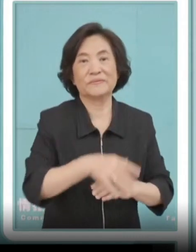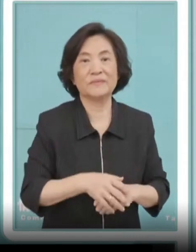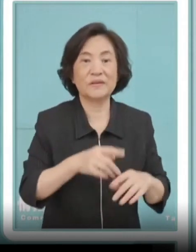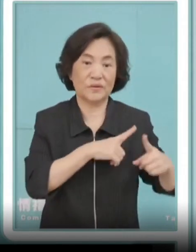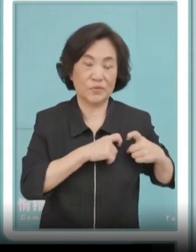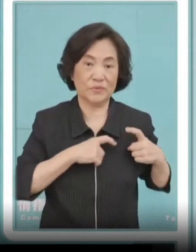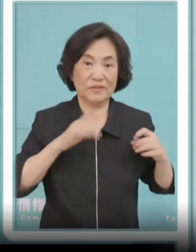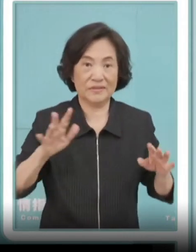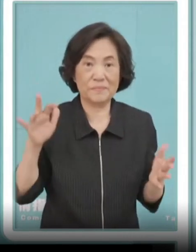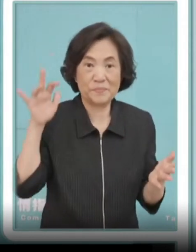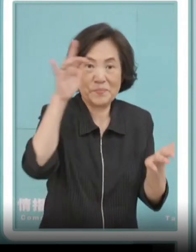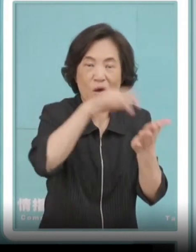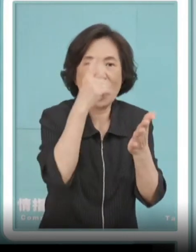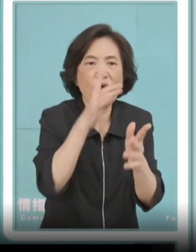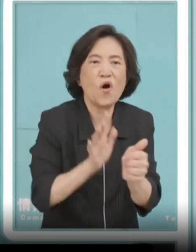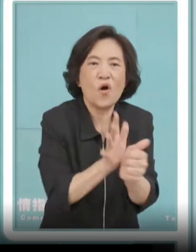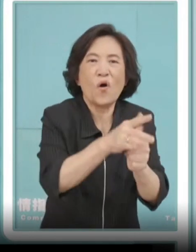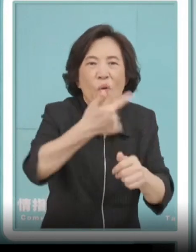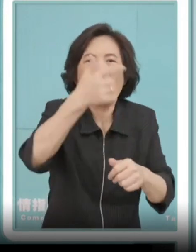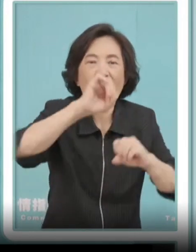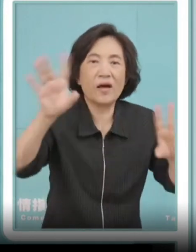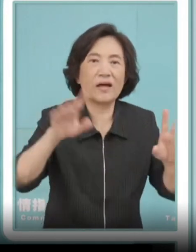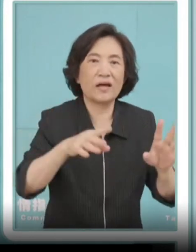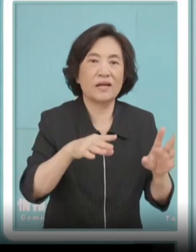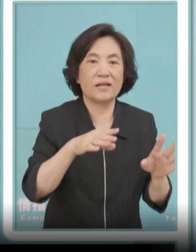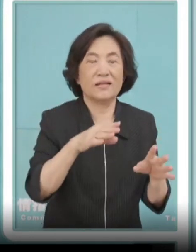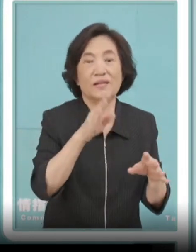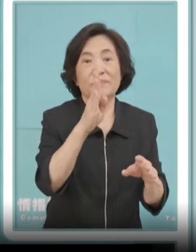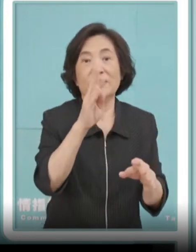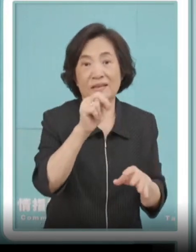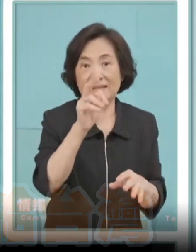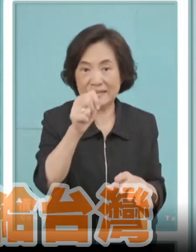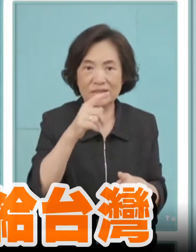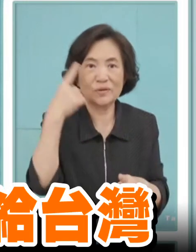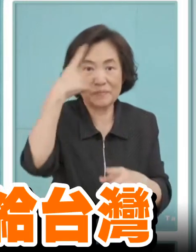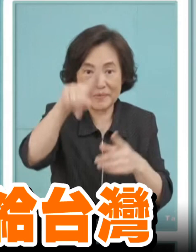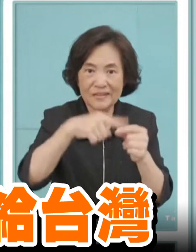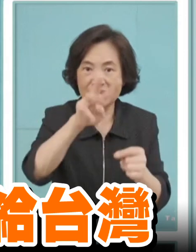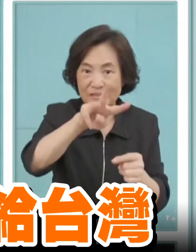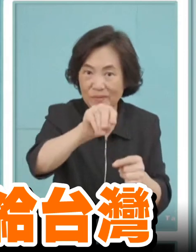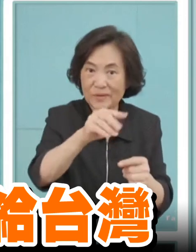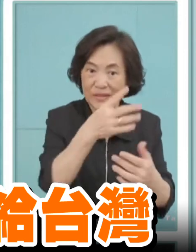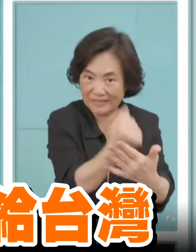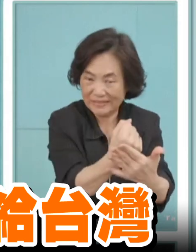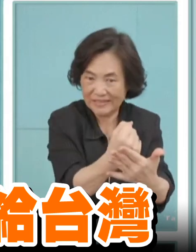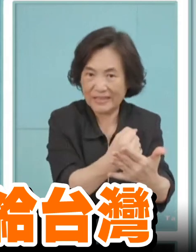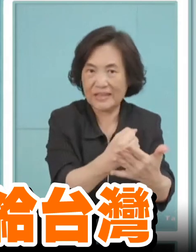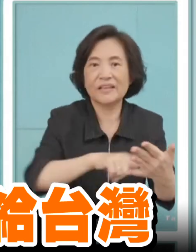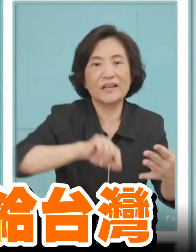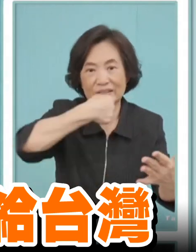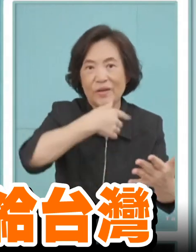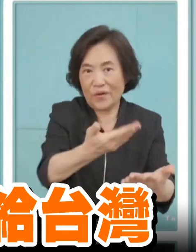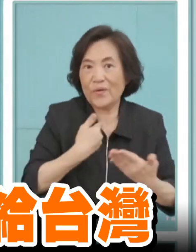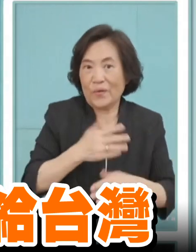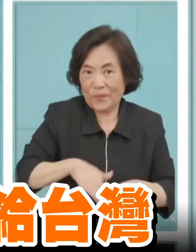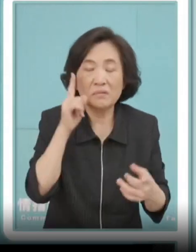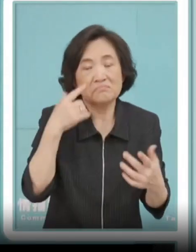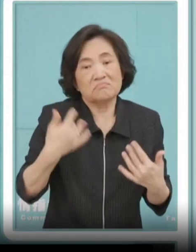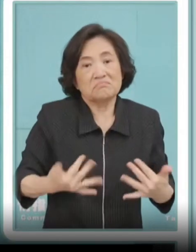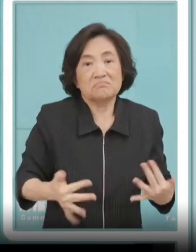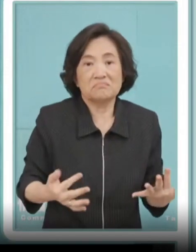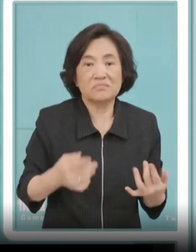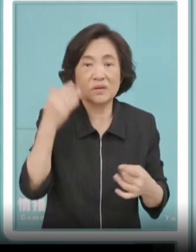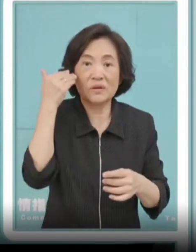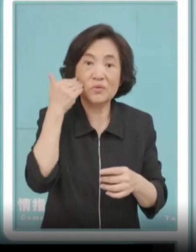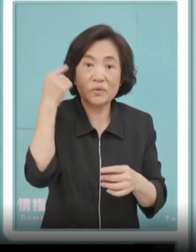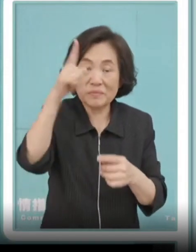郭台铭这一次去欧洲催疫苗之后 ，BNT 也承诺明年会给3000万剂的这个 BNT 保留给台湾。那如果